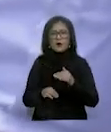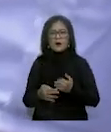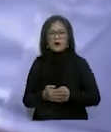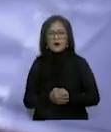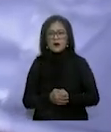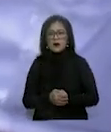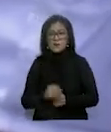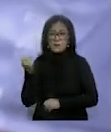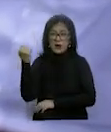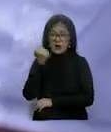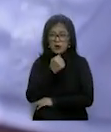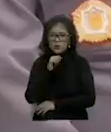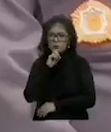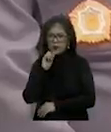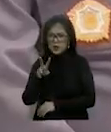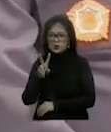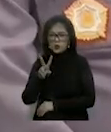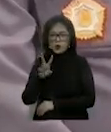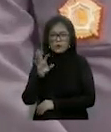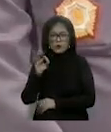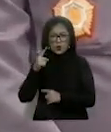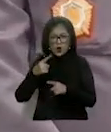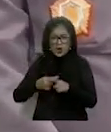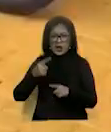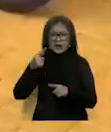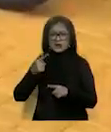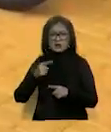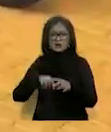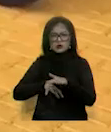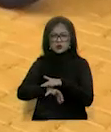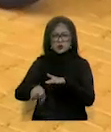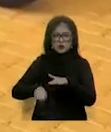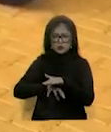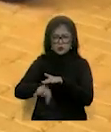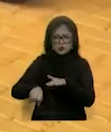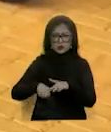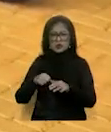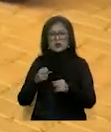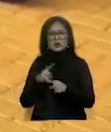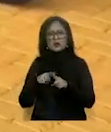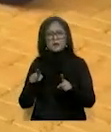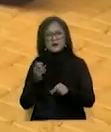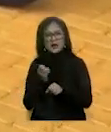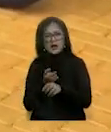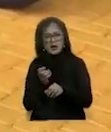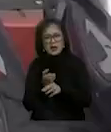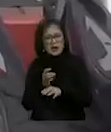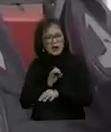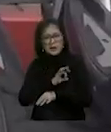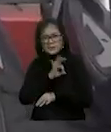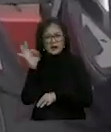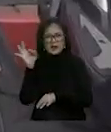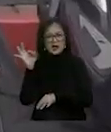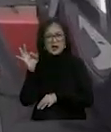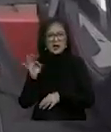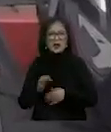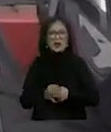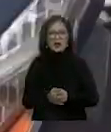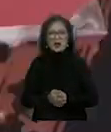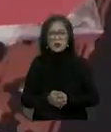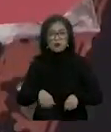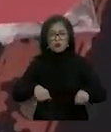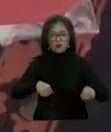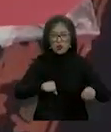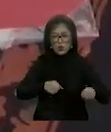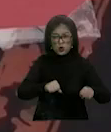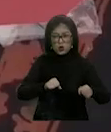pelaku ini mengaku telah 20 kali beraksi tanpa gagal. Dari tangan pelaku, disita sejumlah motor hasil curian dan barang bukti lain, diantaranya